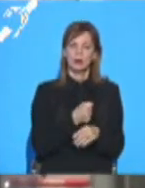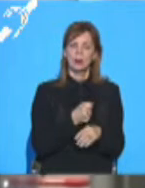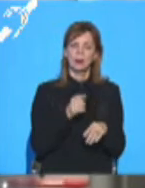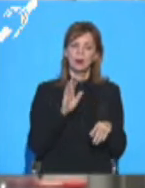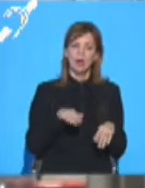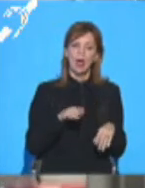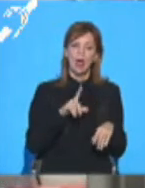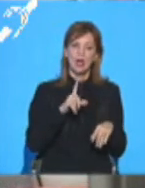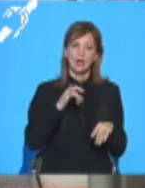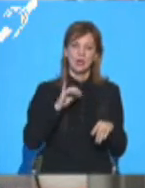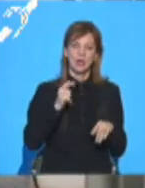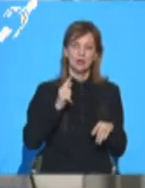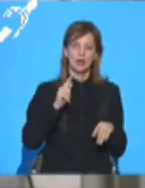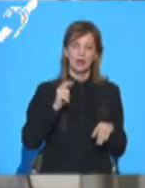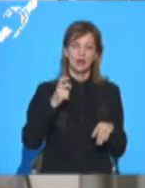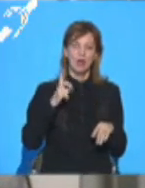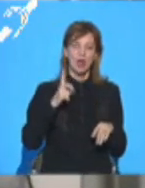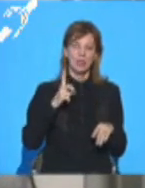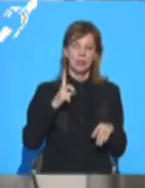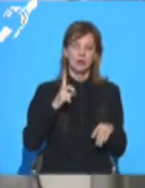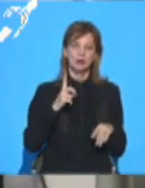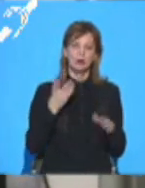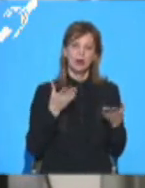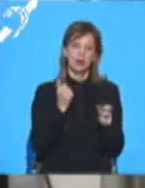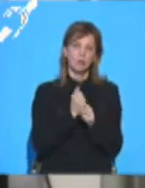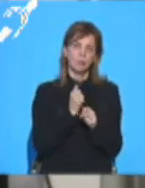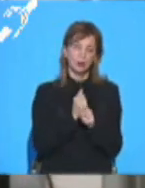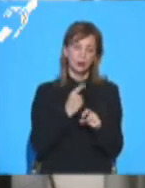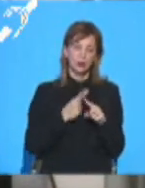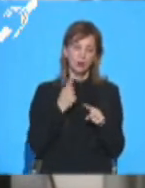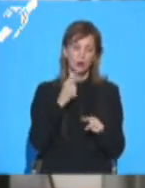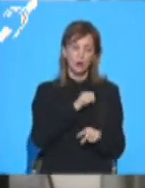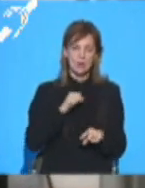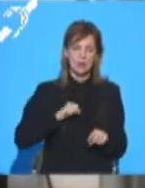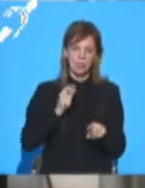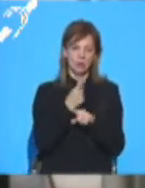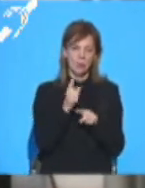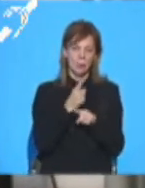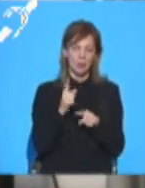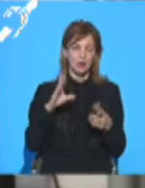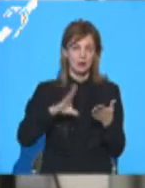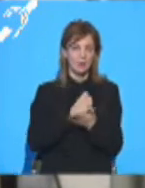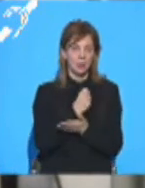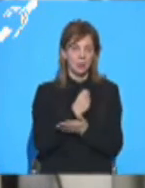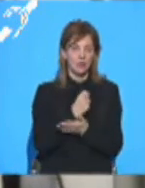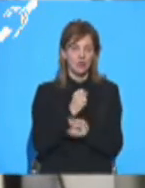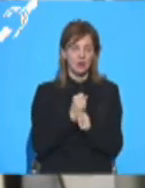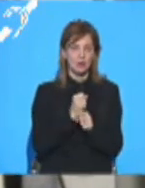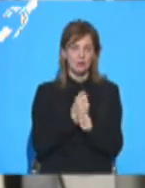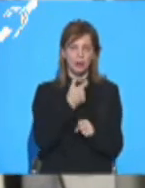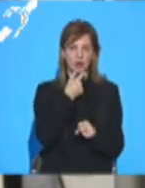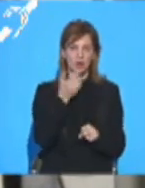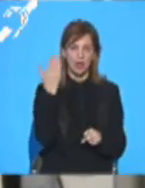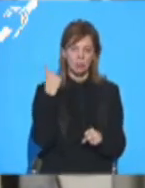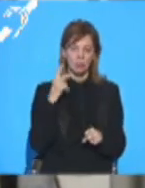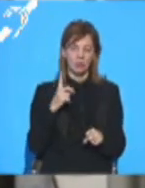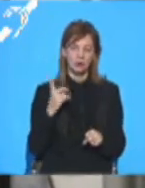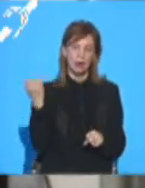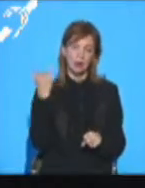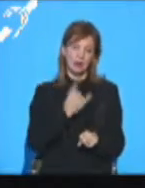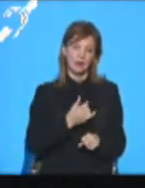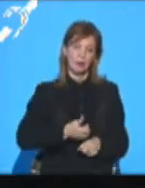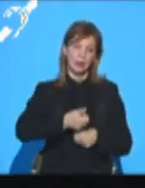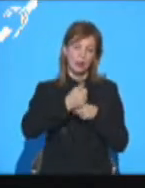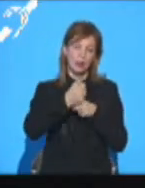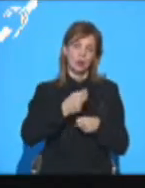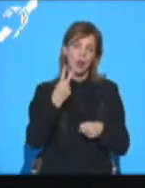cu ajutorul teleradiologiei, cu un singur computer tomograf am reușit să o înființăm de anul trecut, însă ne vine în sprijin